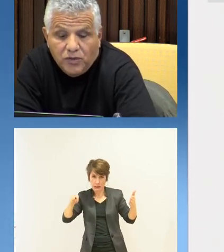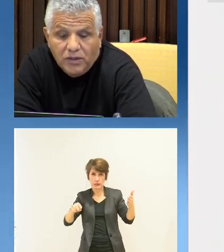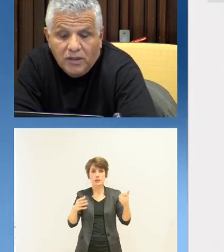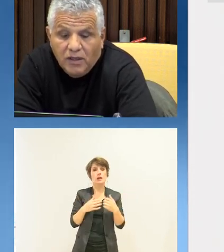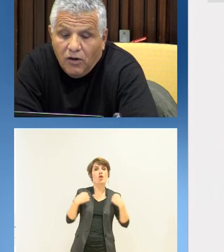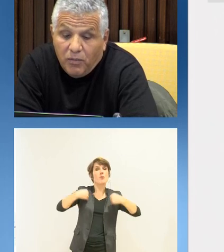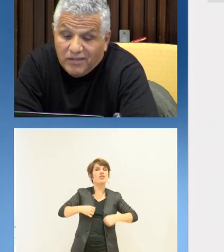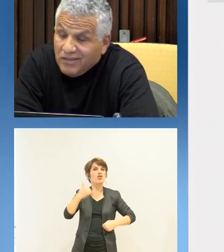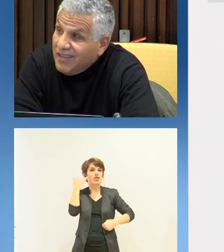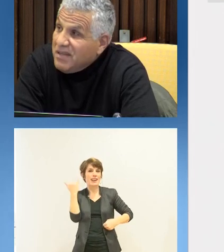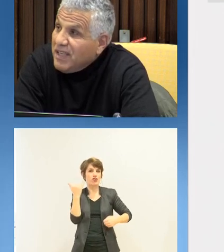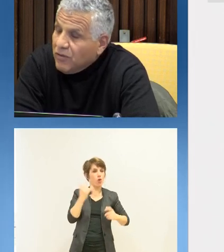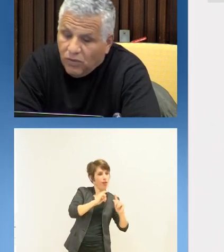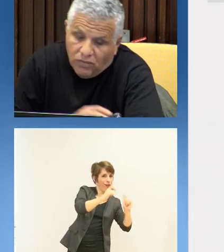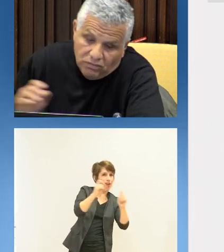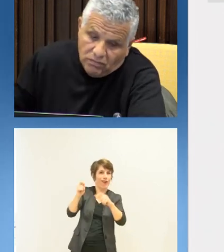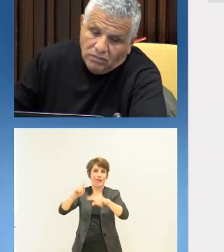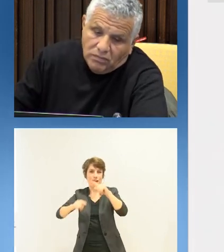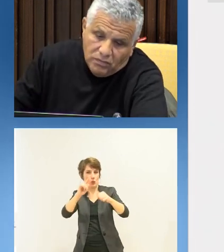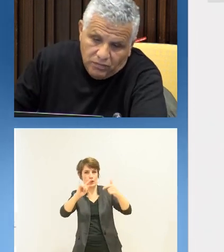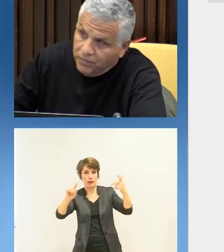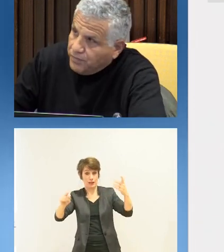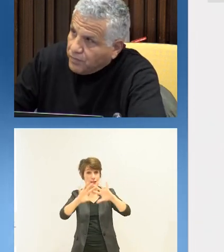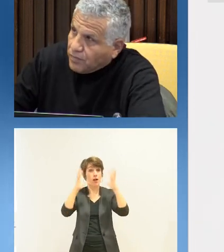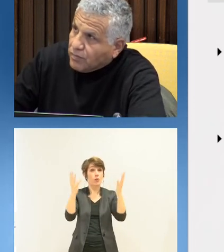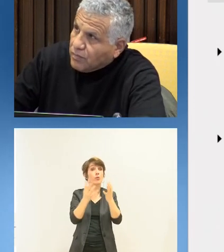gilet jaune représenterait 10 milliards d'euros